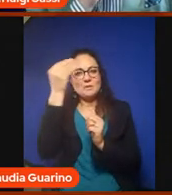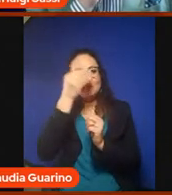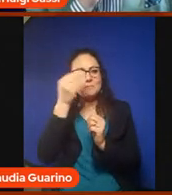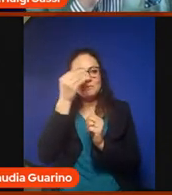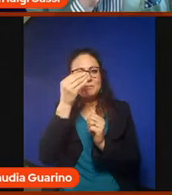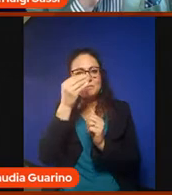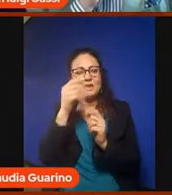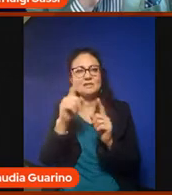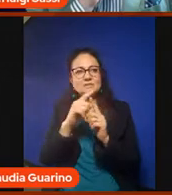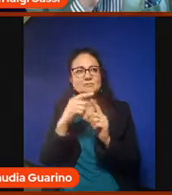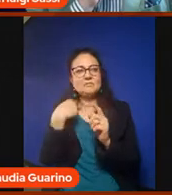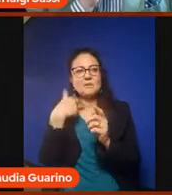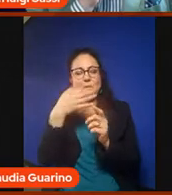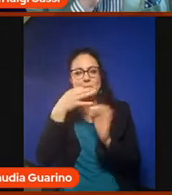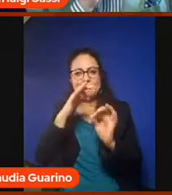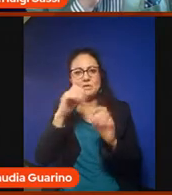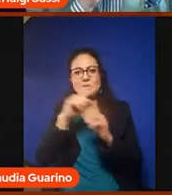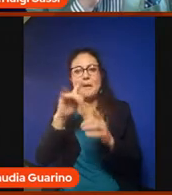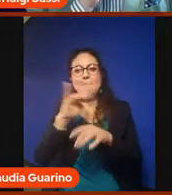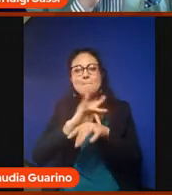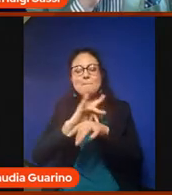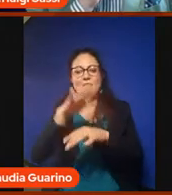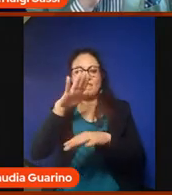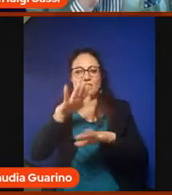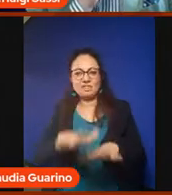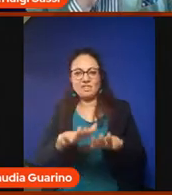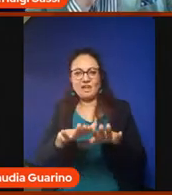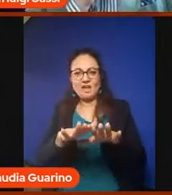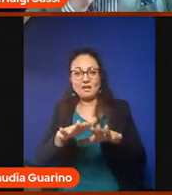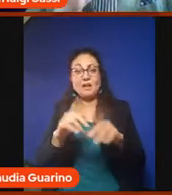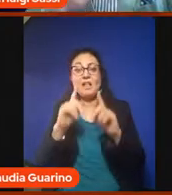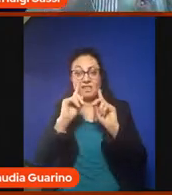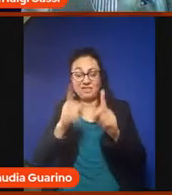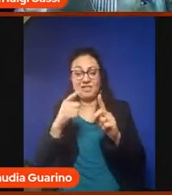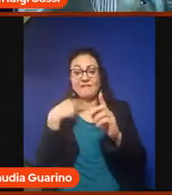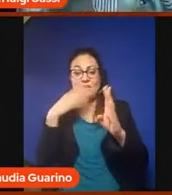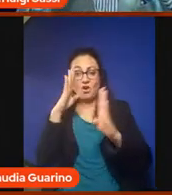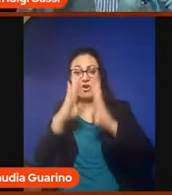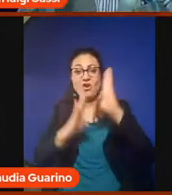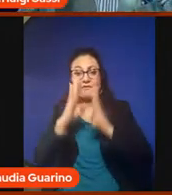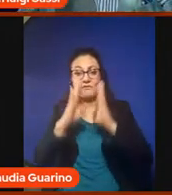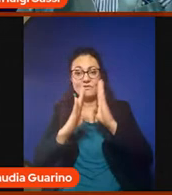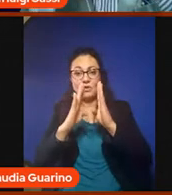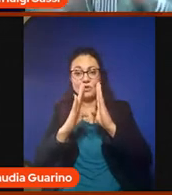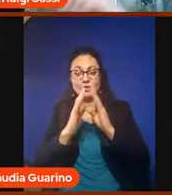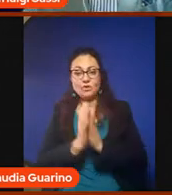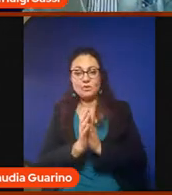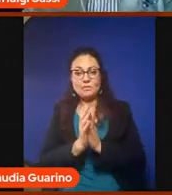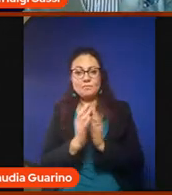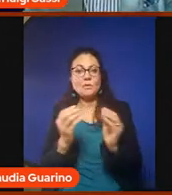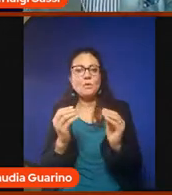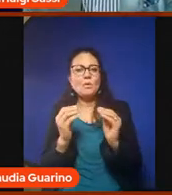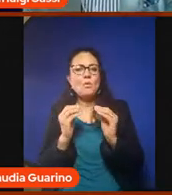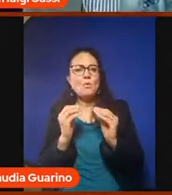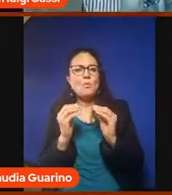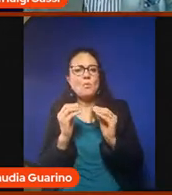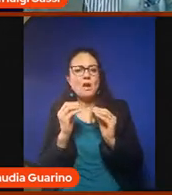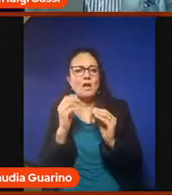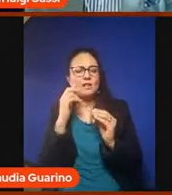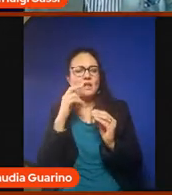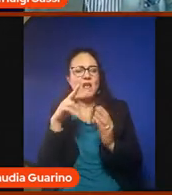per terra. Penso che dobbiamo confrontarci con questo. Quando leggiamo la Laudato